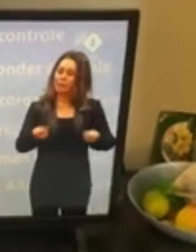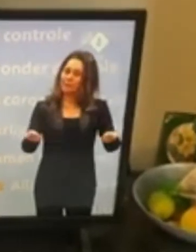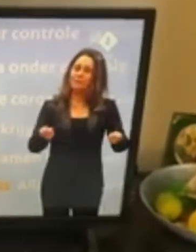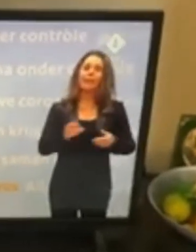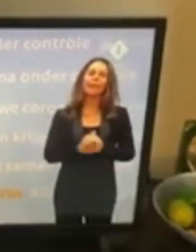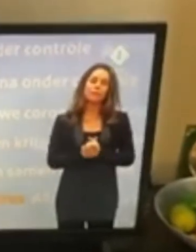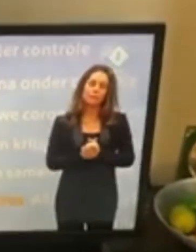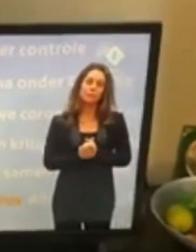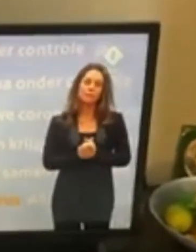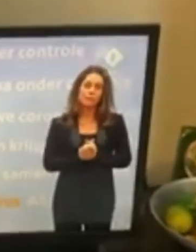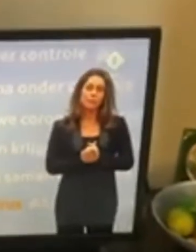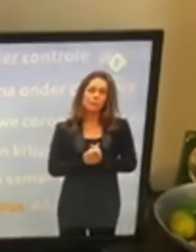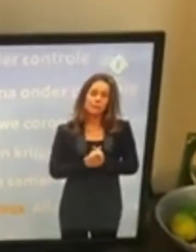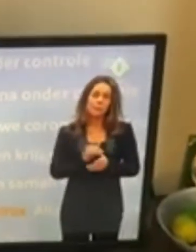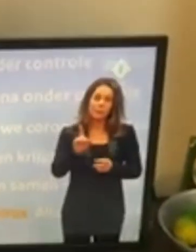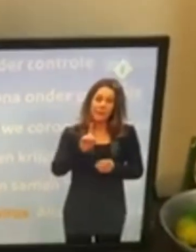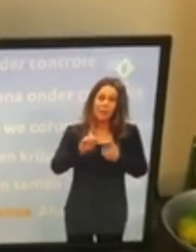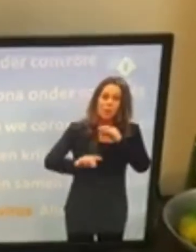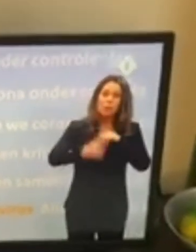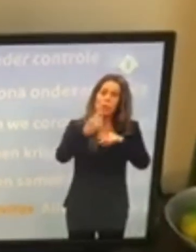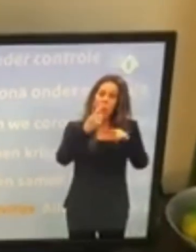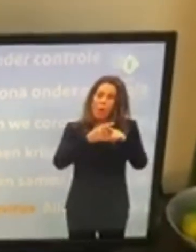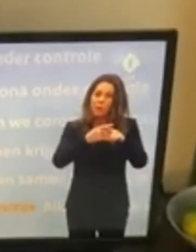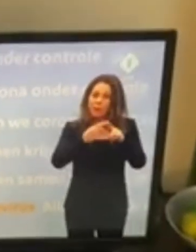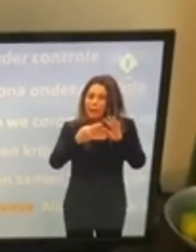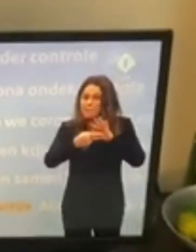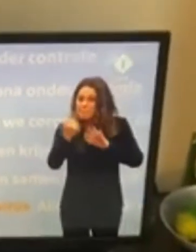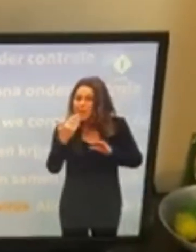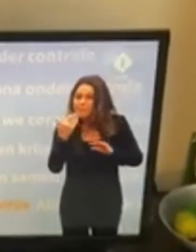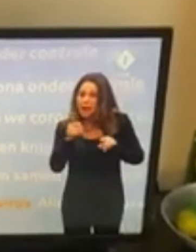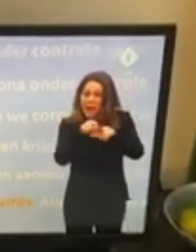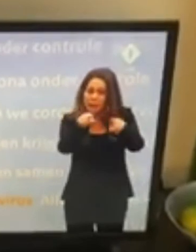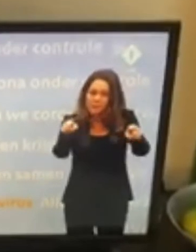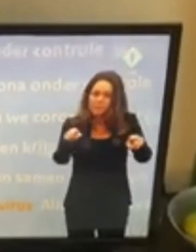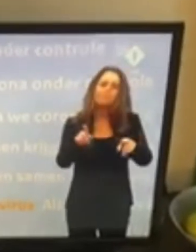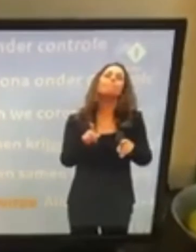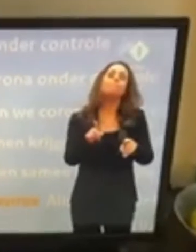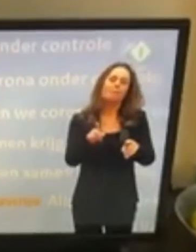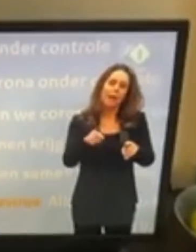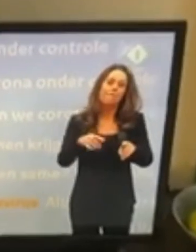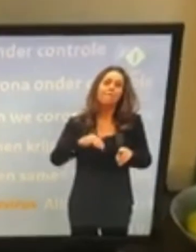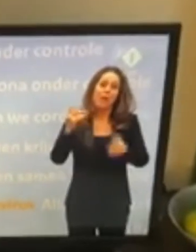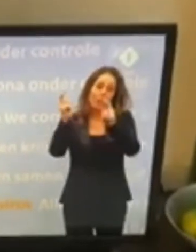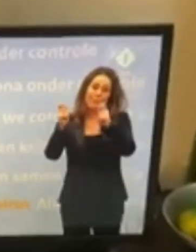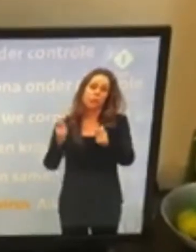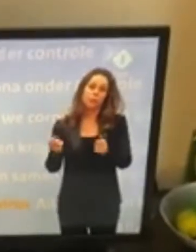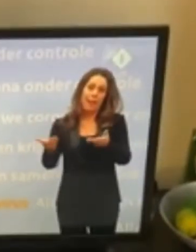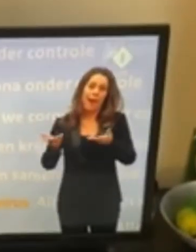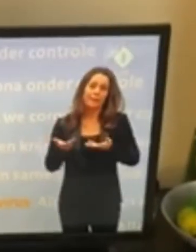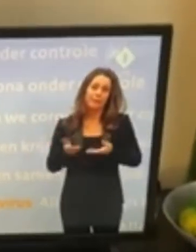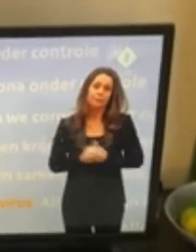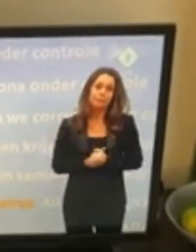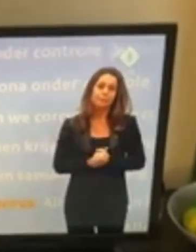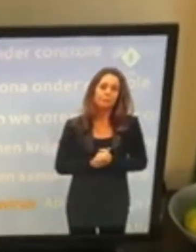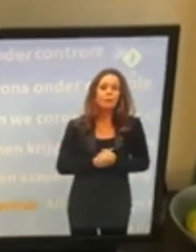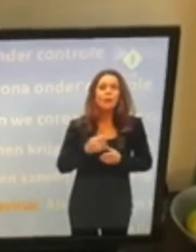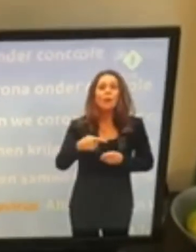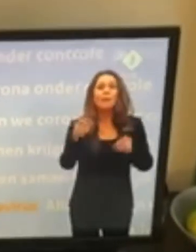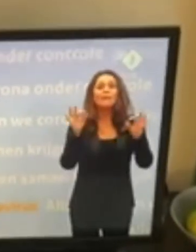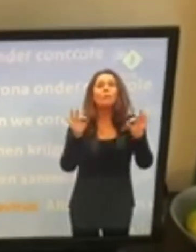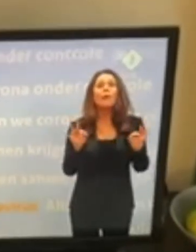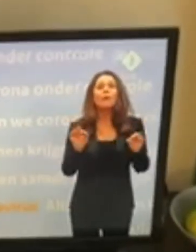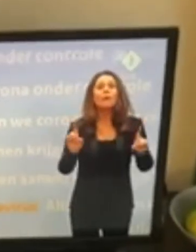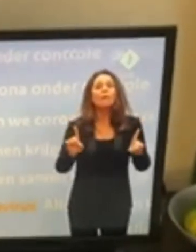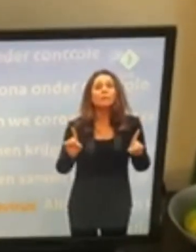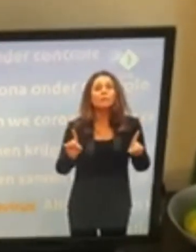één keer weer heel veel van mensen vragen. Maar het gaat ons dus ook veel opleveren. Het belangrijkste is dat we vandaag met het